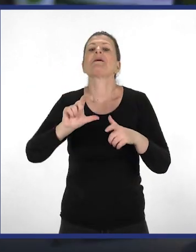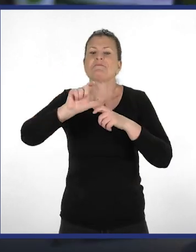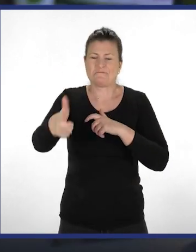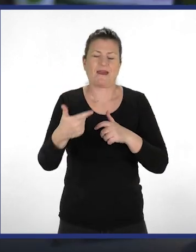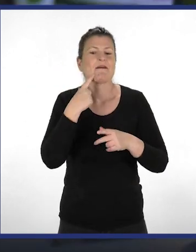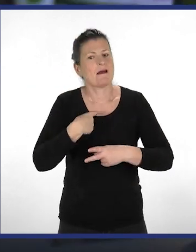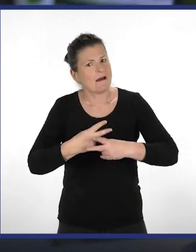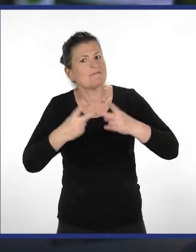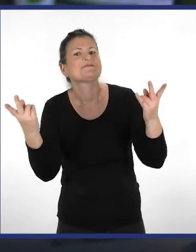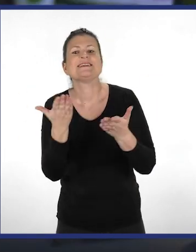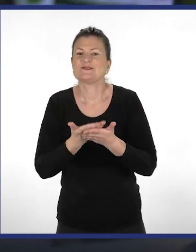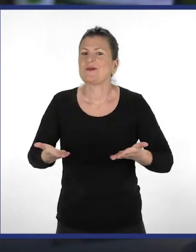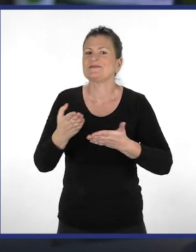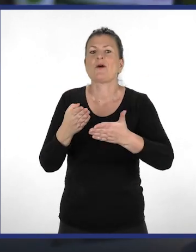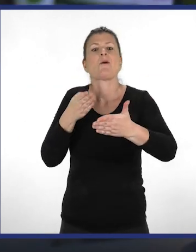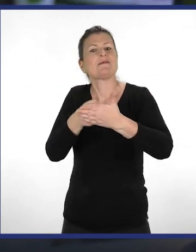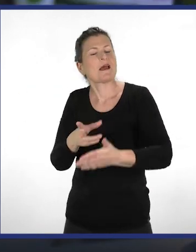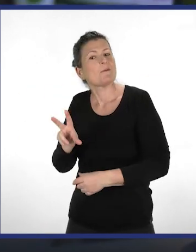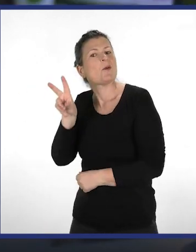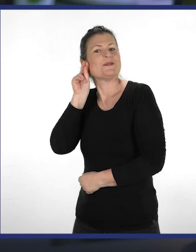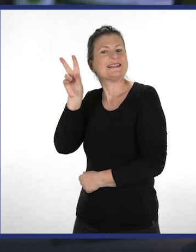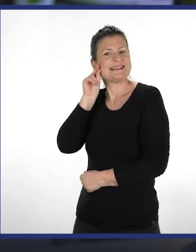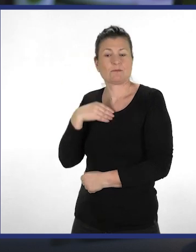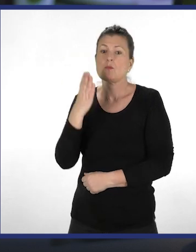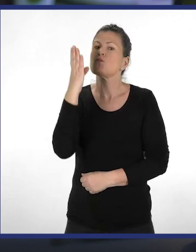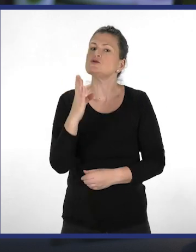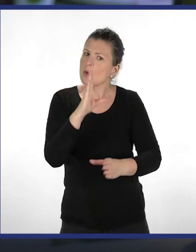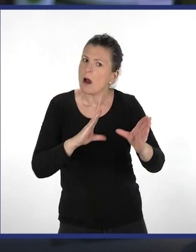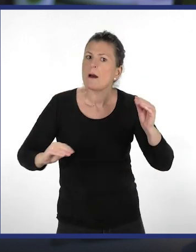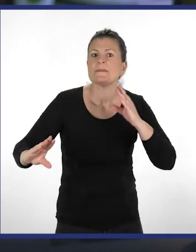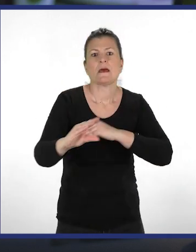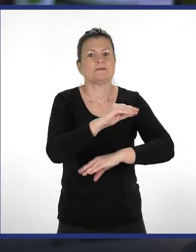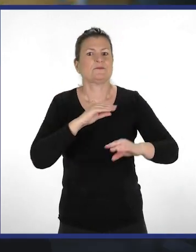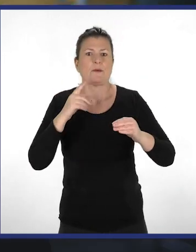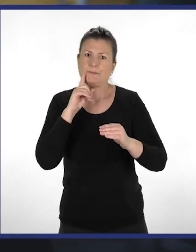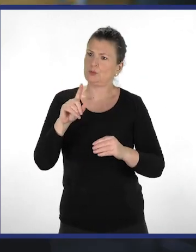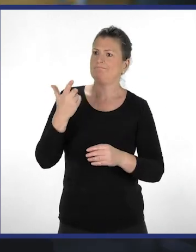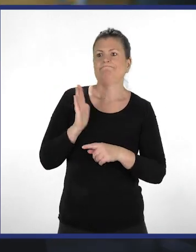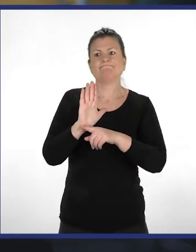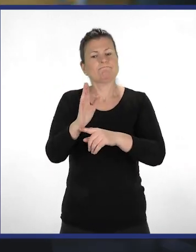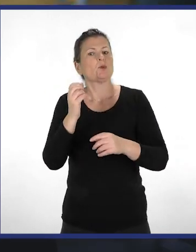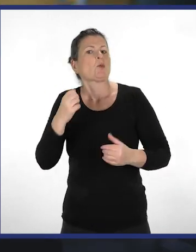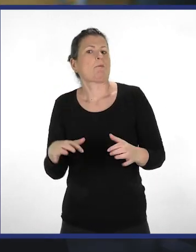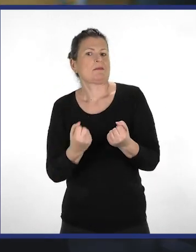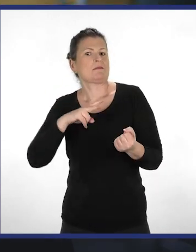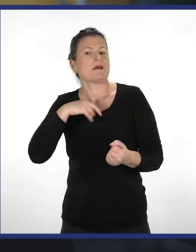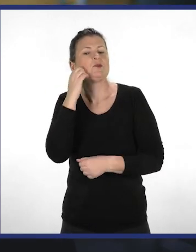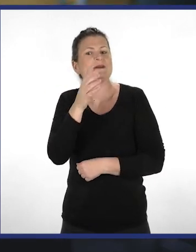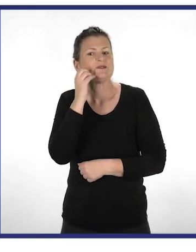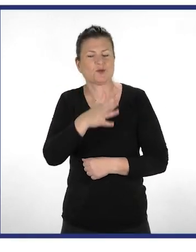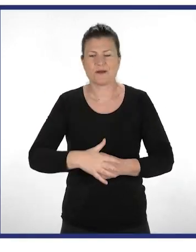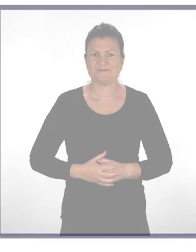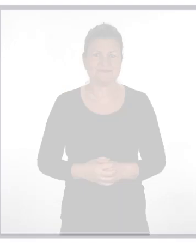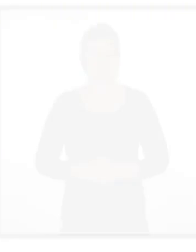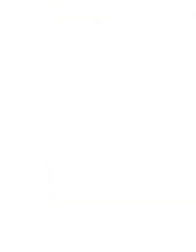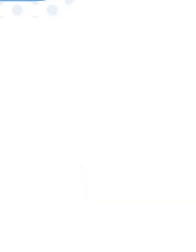ensuite, effectivement, j'ai précisé que j'étais en situation de handicap auditif et que j'avais besoin d'un aménagement de poste pour pouvoir exprimer mes compétences au quotidien.